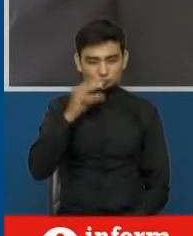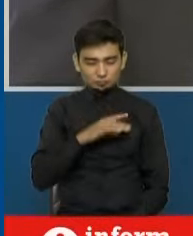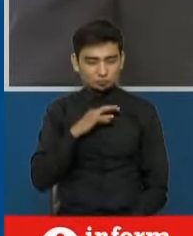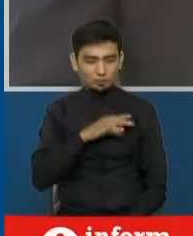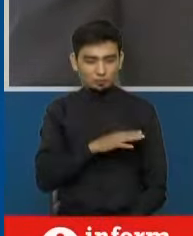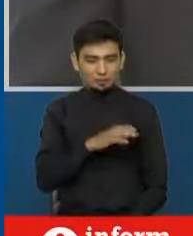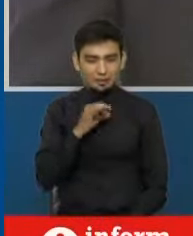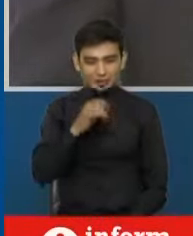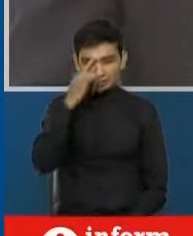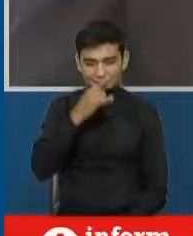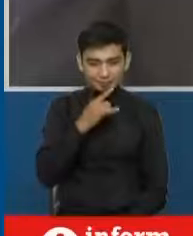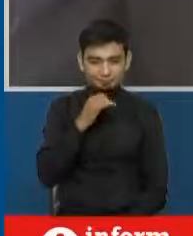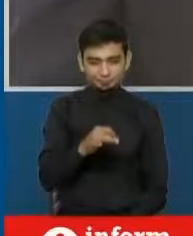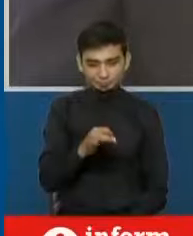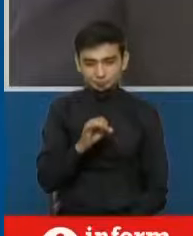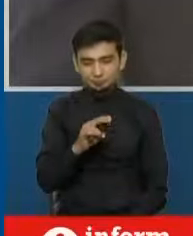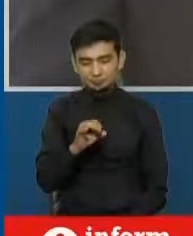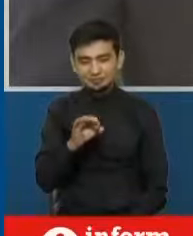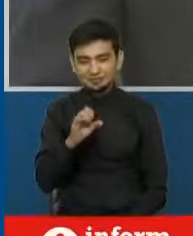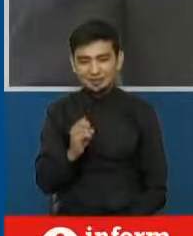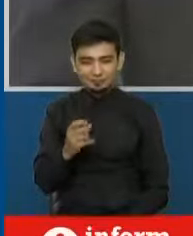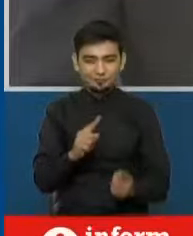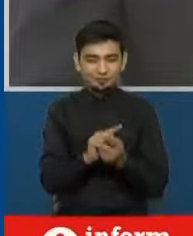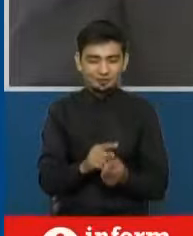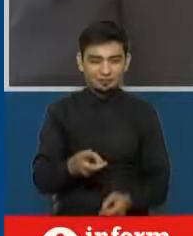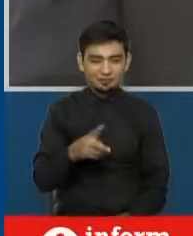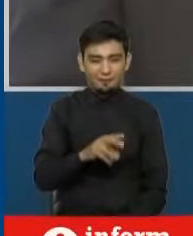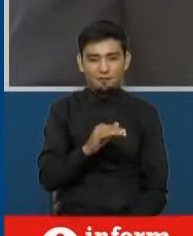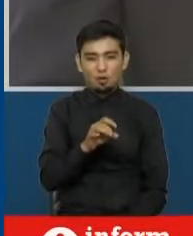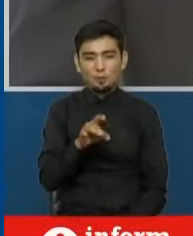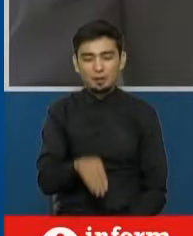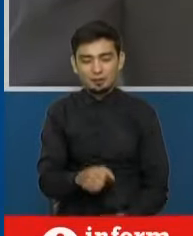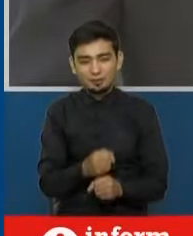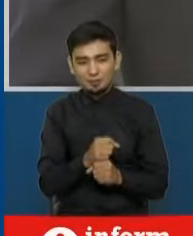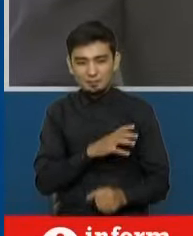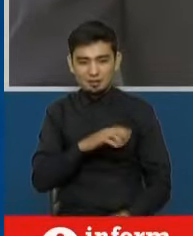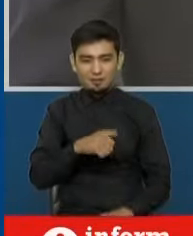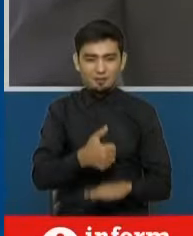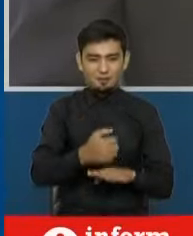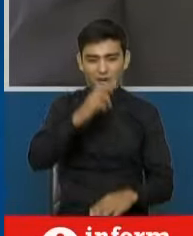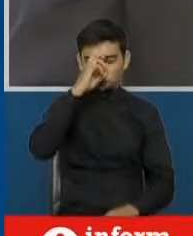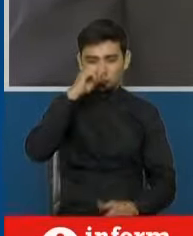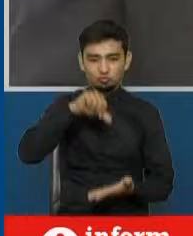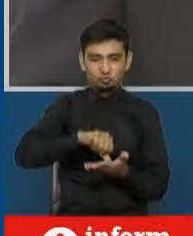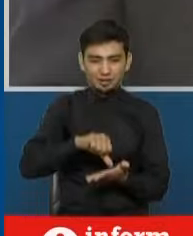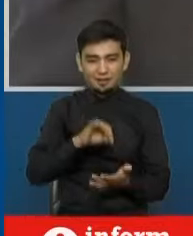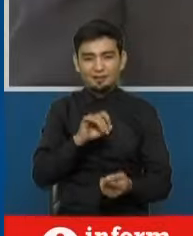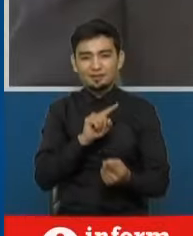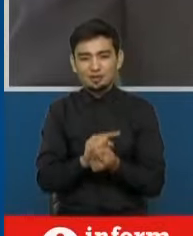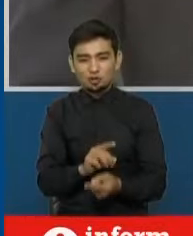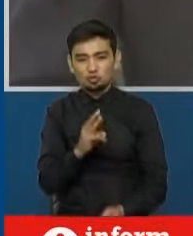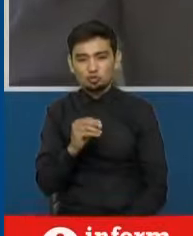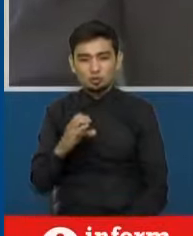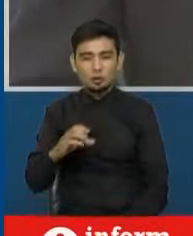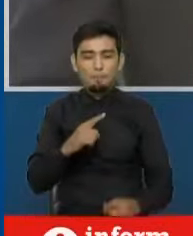тем, что Казахстан инициировал проведение встречи в двух форматах. Заседание глав государств-участников и встреча в виде